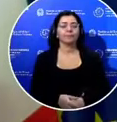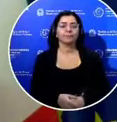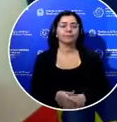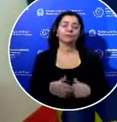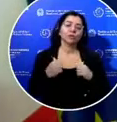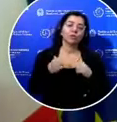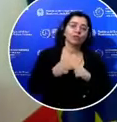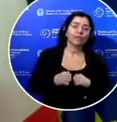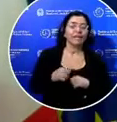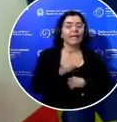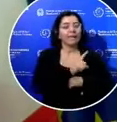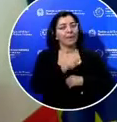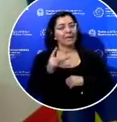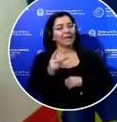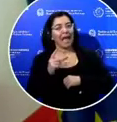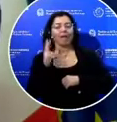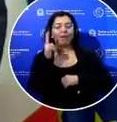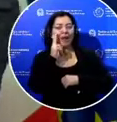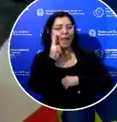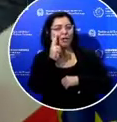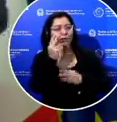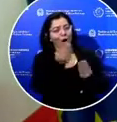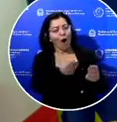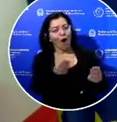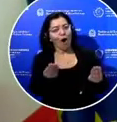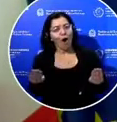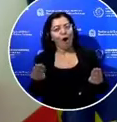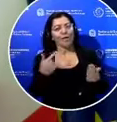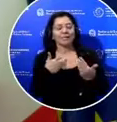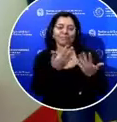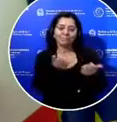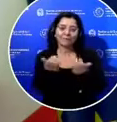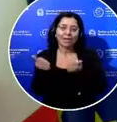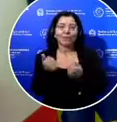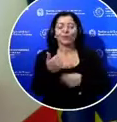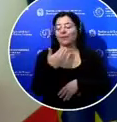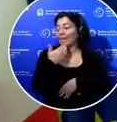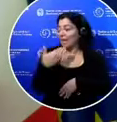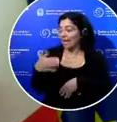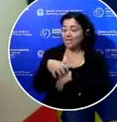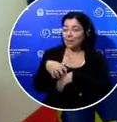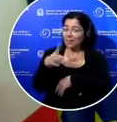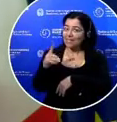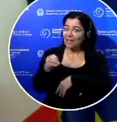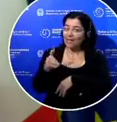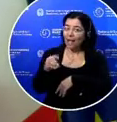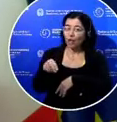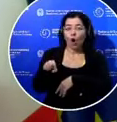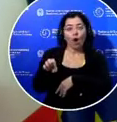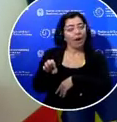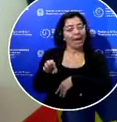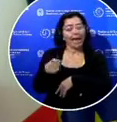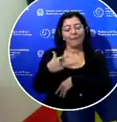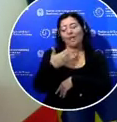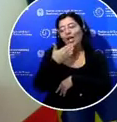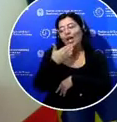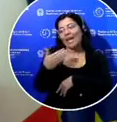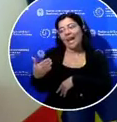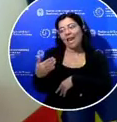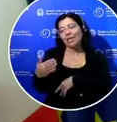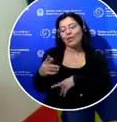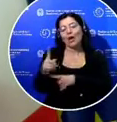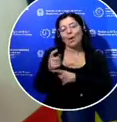civili, militari e religiose, saluto e ringrazio la ministra Dadone e la ringrazio in modo non